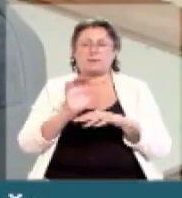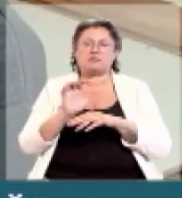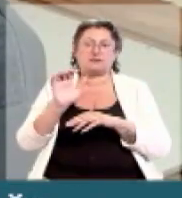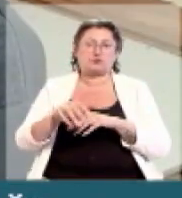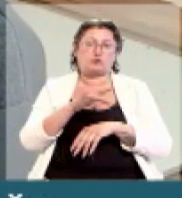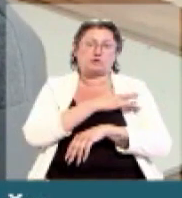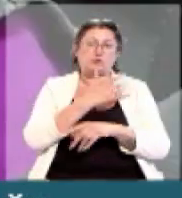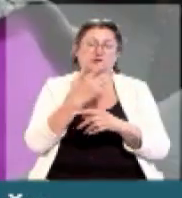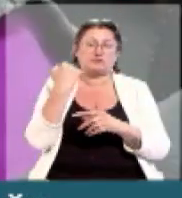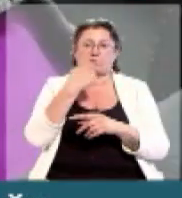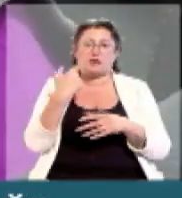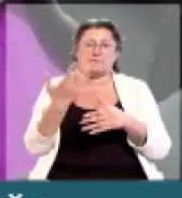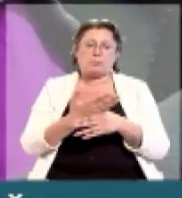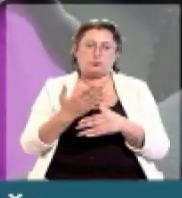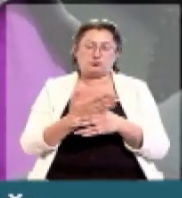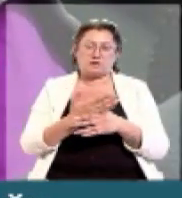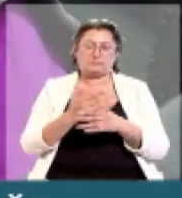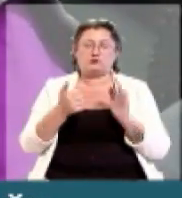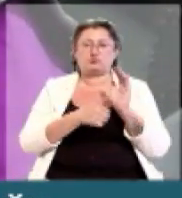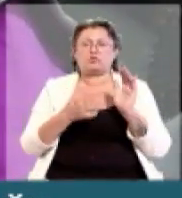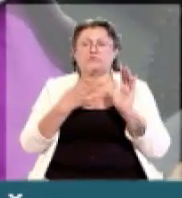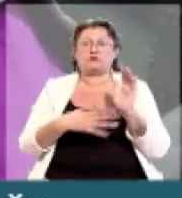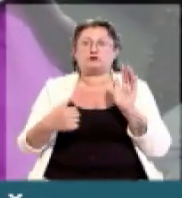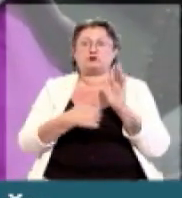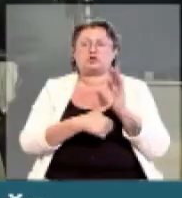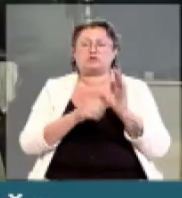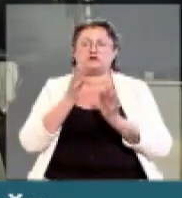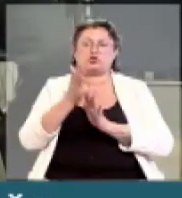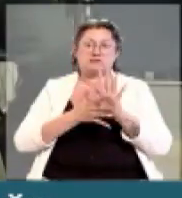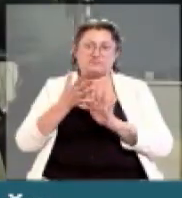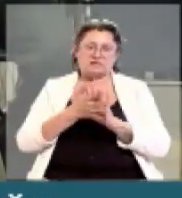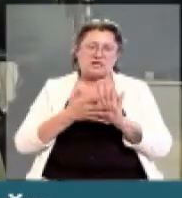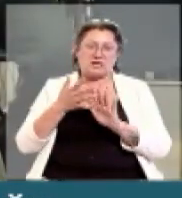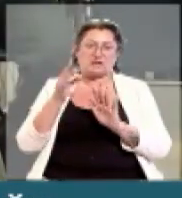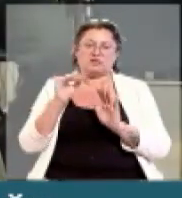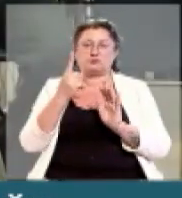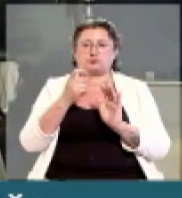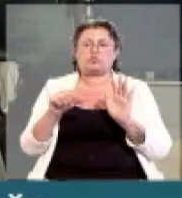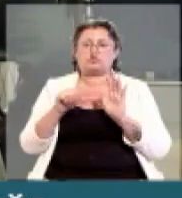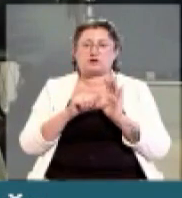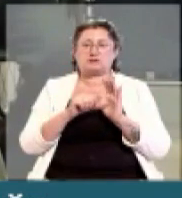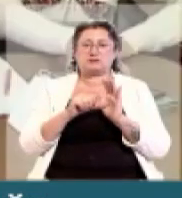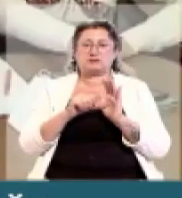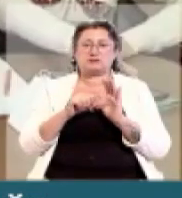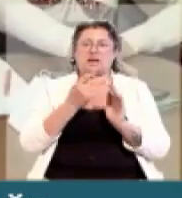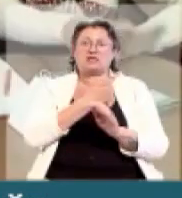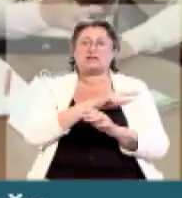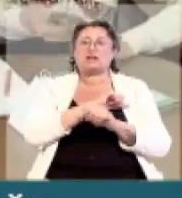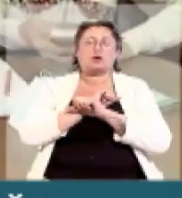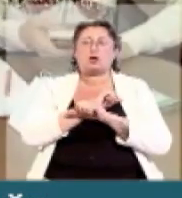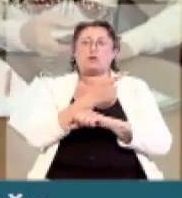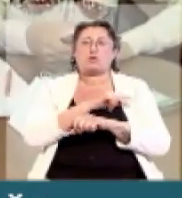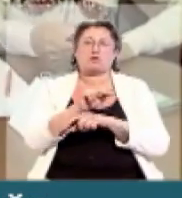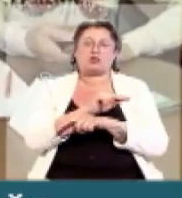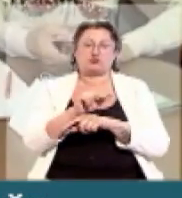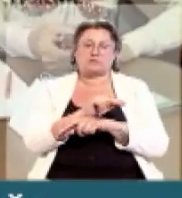поставщиков услуг индивидуального помощника, 696 жестового языка и 106 санаторно-курортного